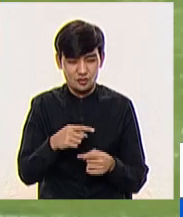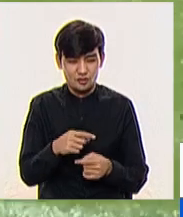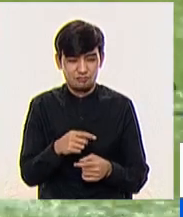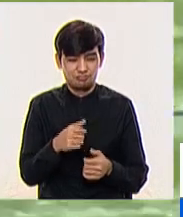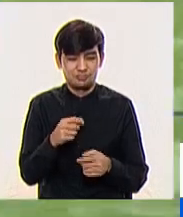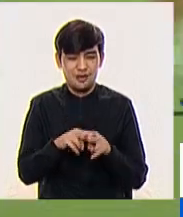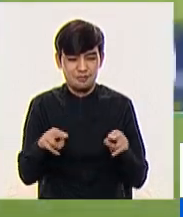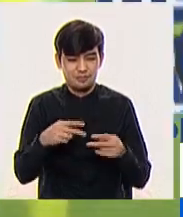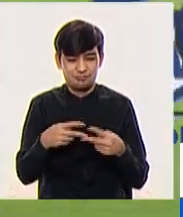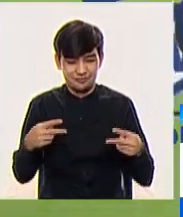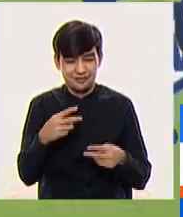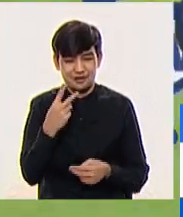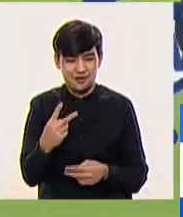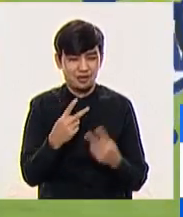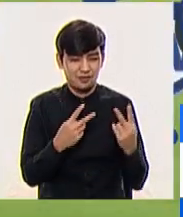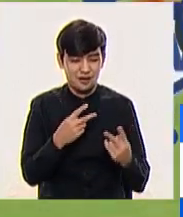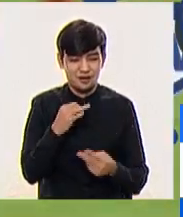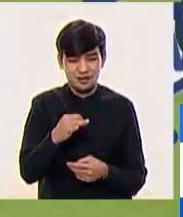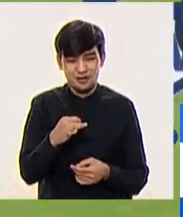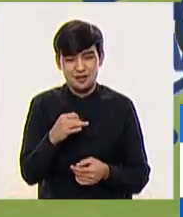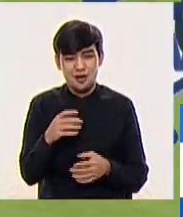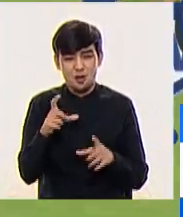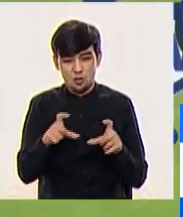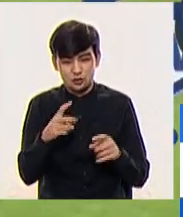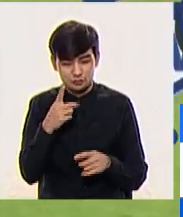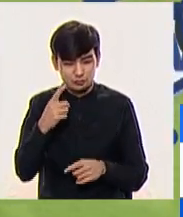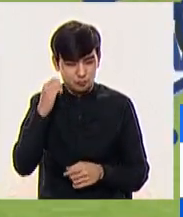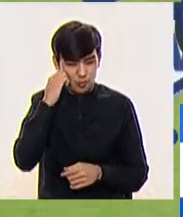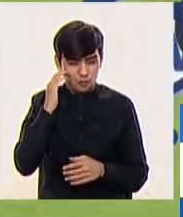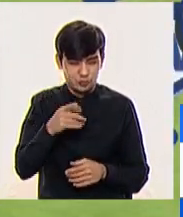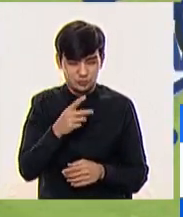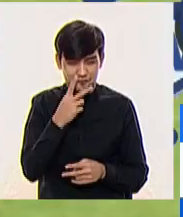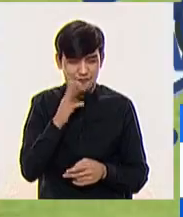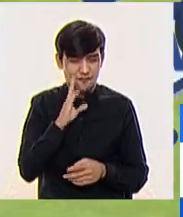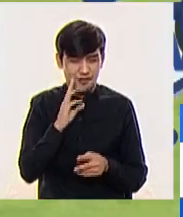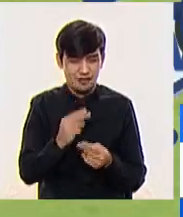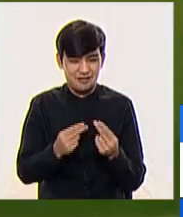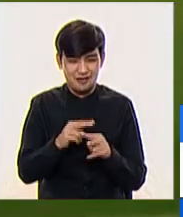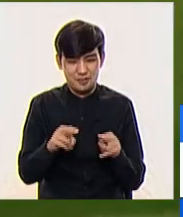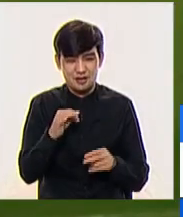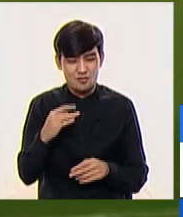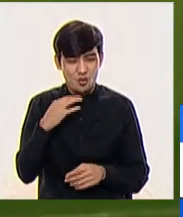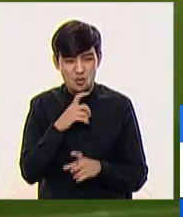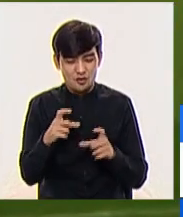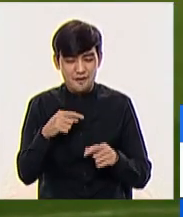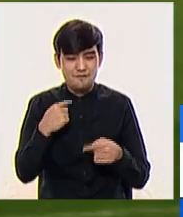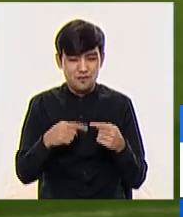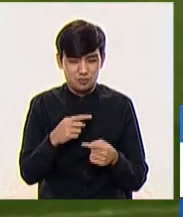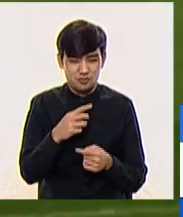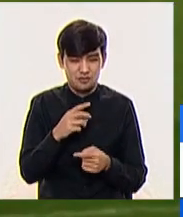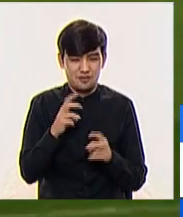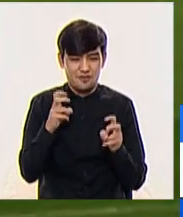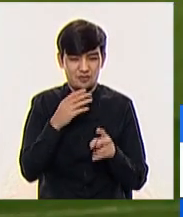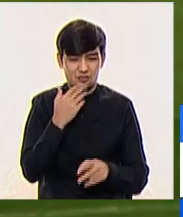ничьей Туран-Астана 2-2, а болельщики еще долго будут помнить это шоу на воде, которое многие и футболом не